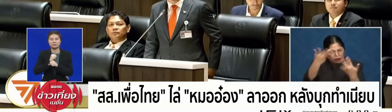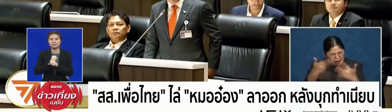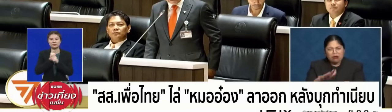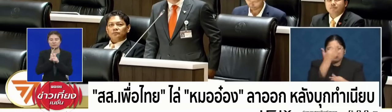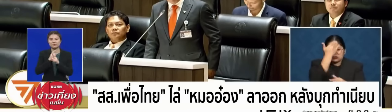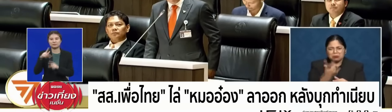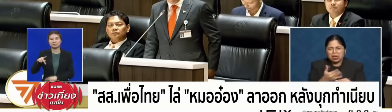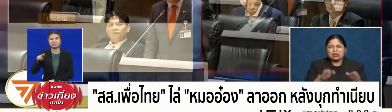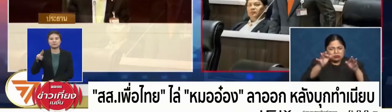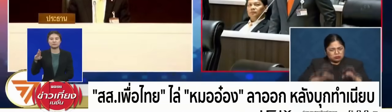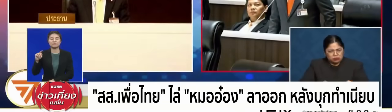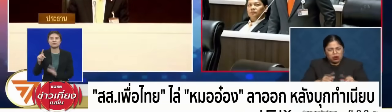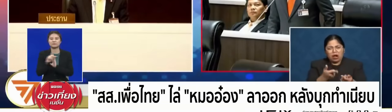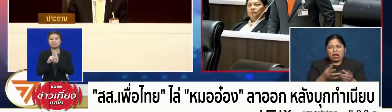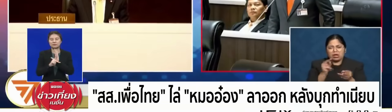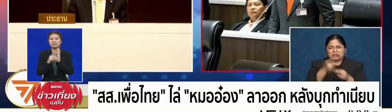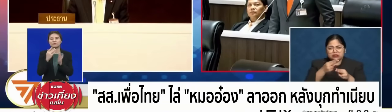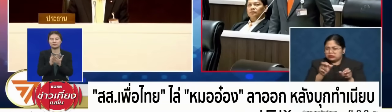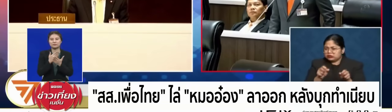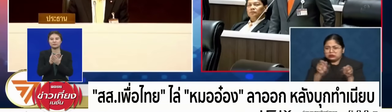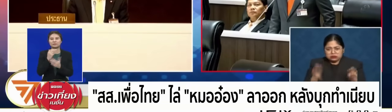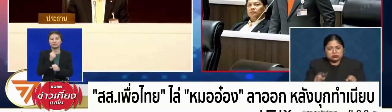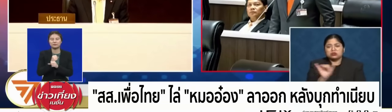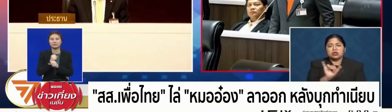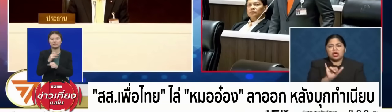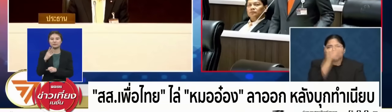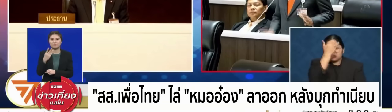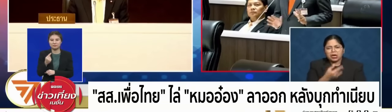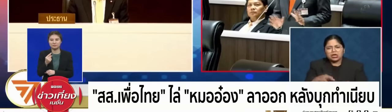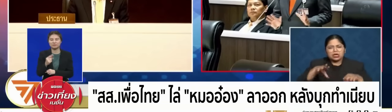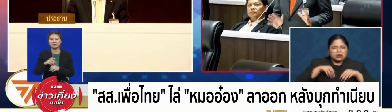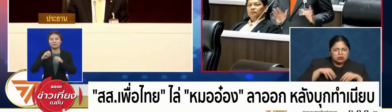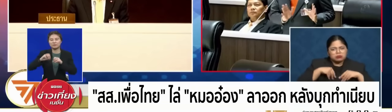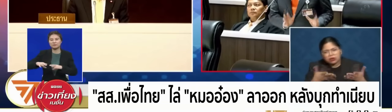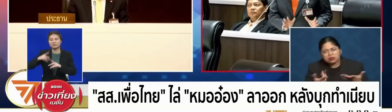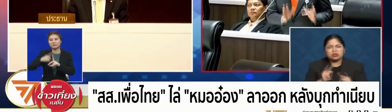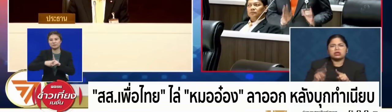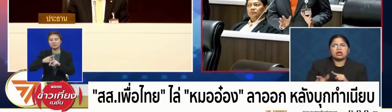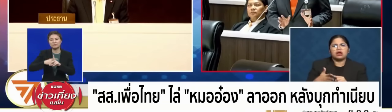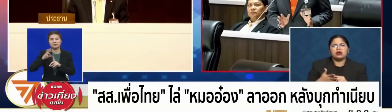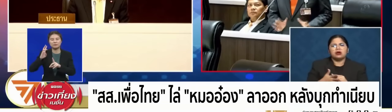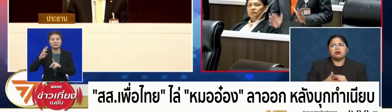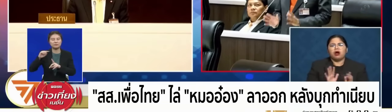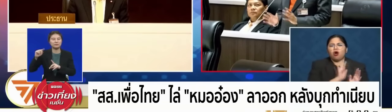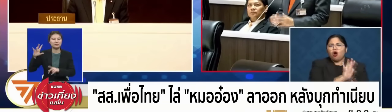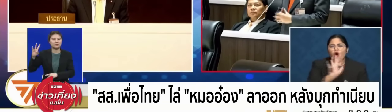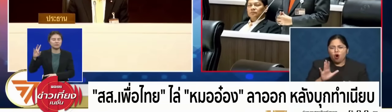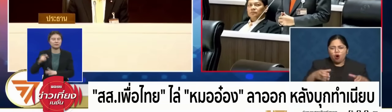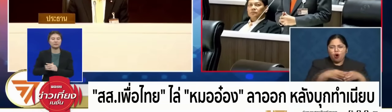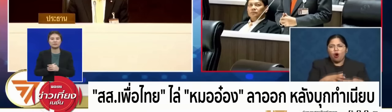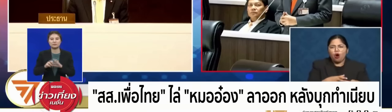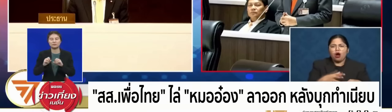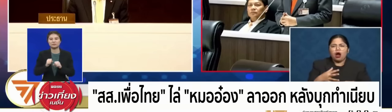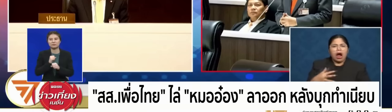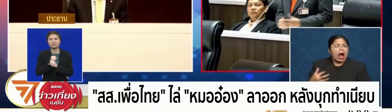ร่างกฎหมายที่เกี่ยวข้องกับการเงินให้เป็นไปด้วยความรวดเร็วพอสมควรไม่ใช่ปล่อยไป 6เดือน 7เดือนคือสสเป็นผู้เสนอ